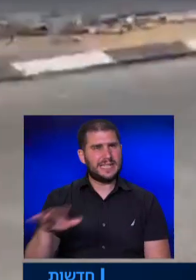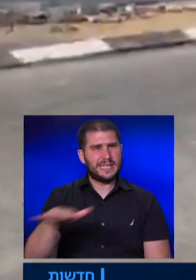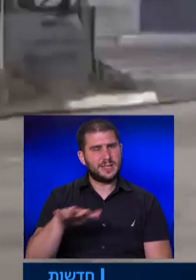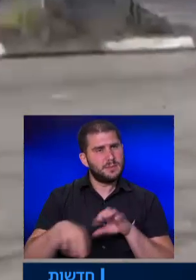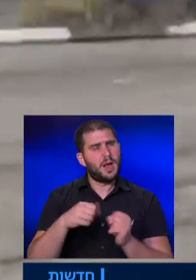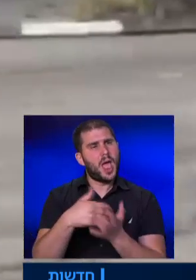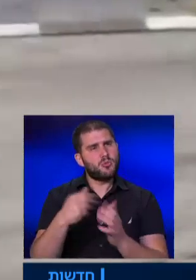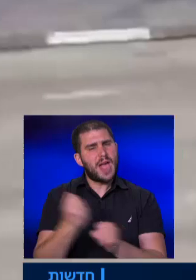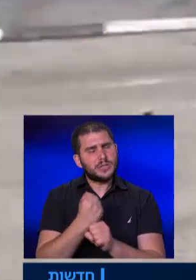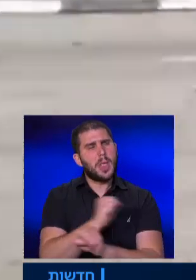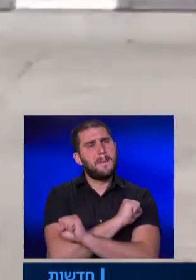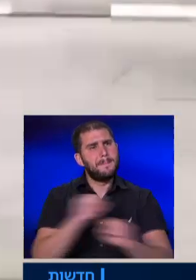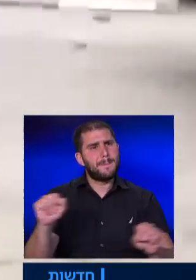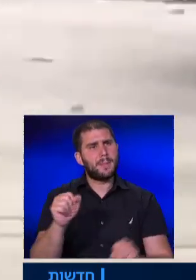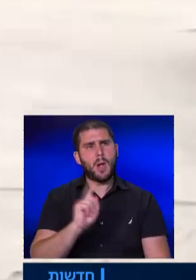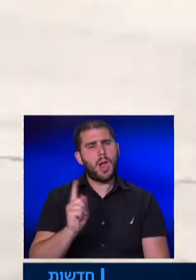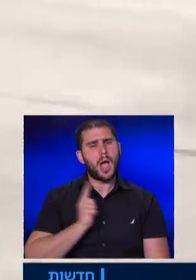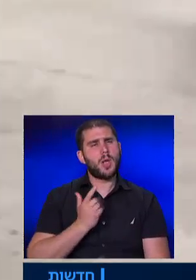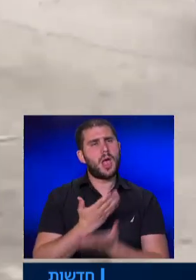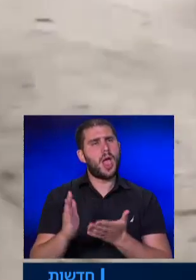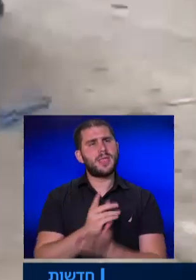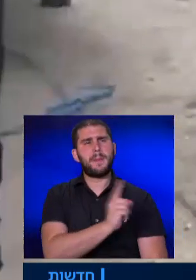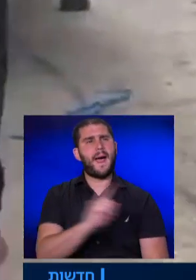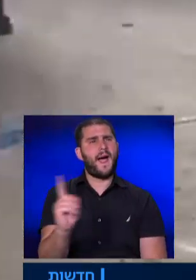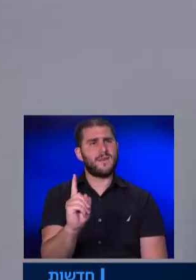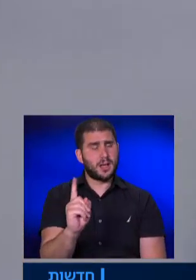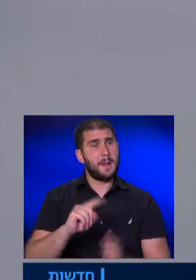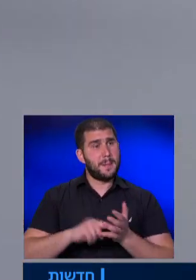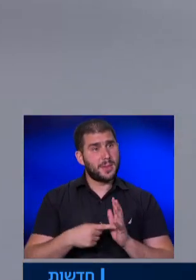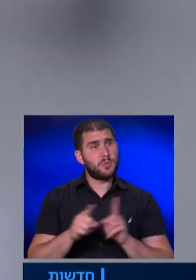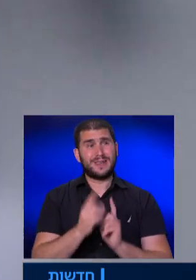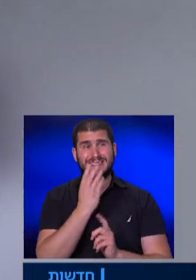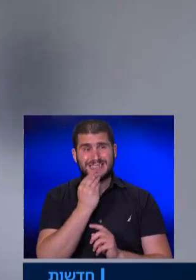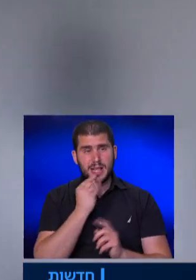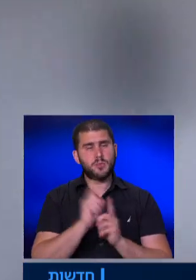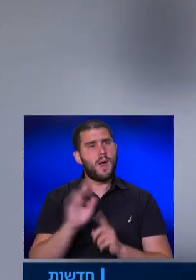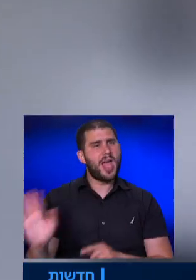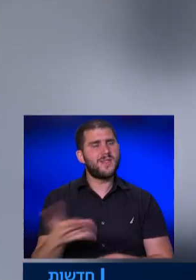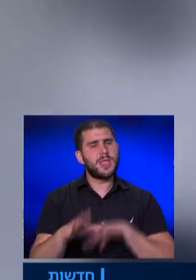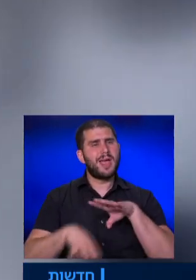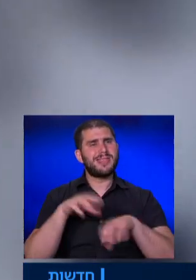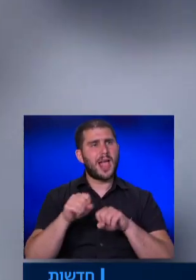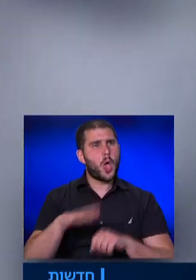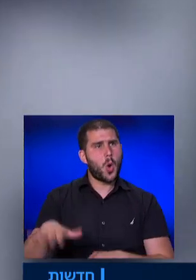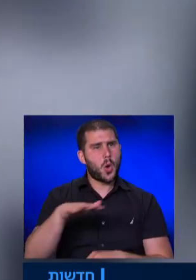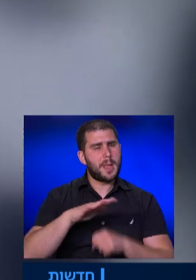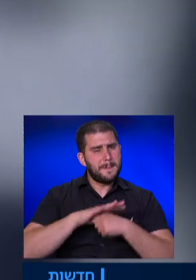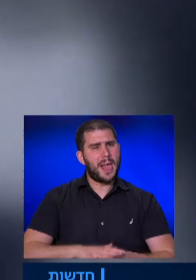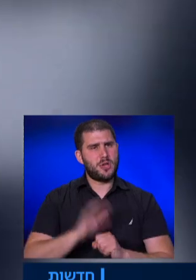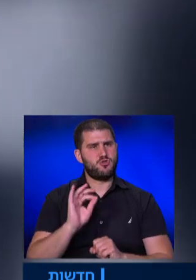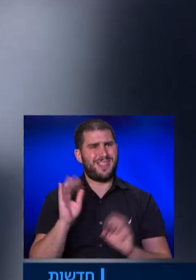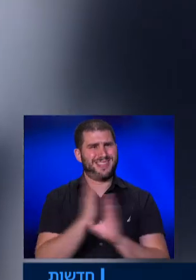להמשיך ולעשות פיגועים ולא להמתין להחלטה מאיש במטרה להביא את ישראל לפנות התנחלויות בגדה בלחץ